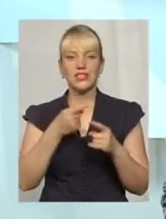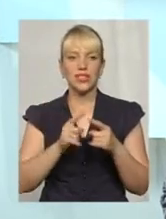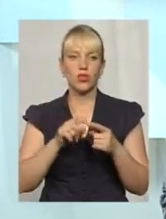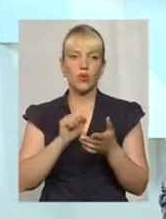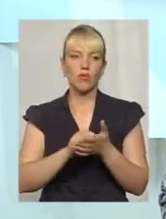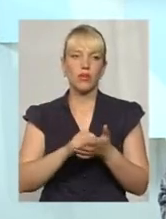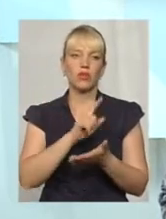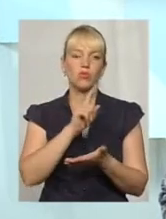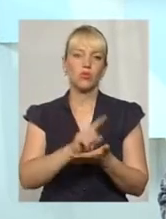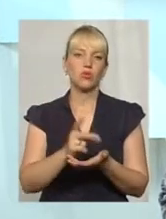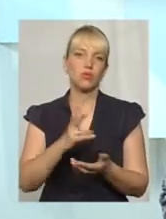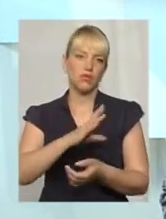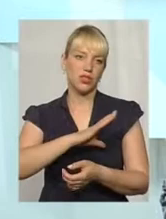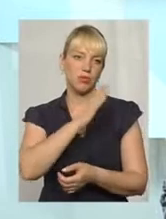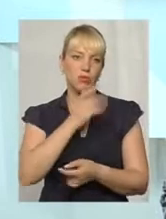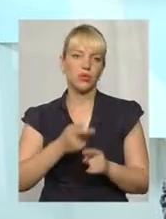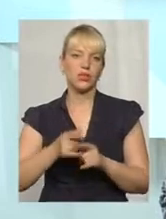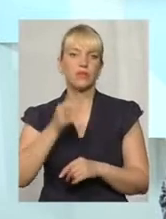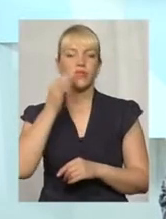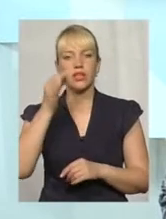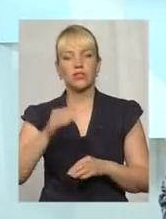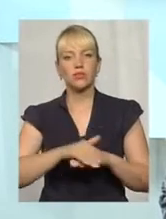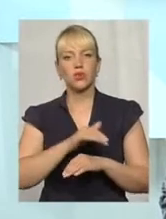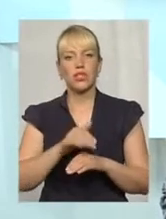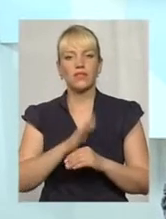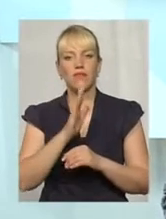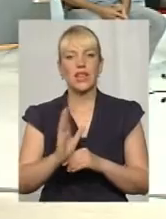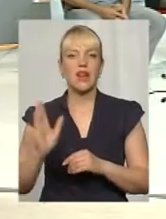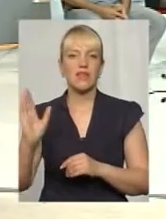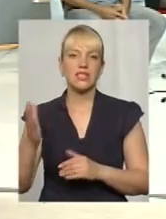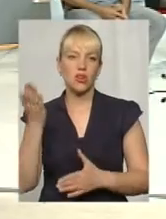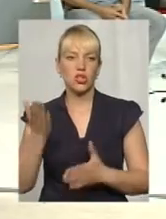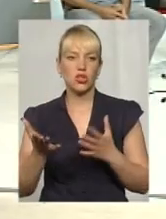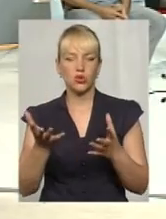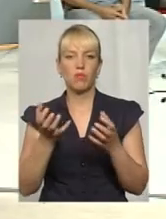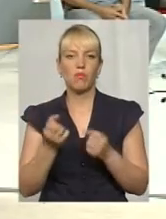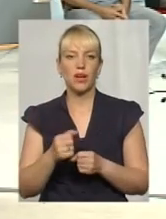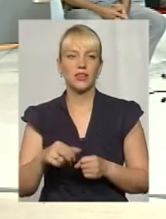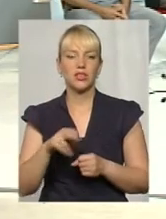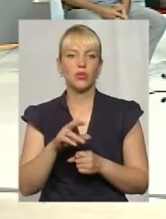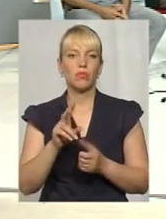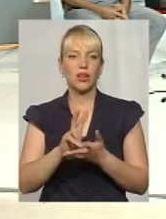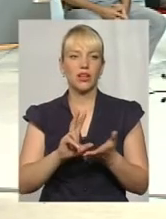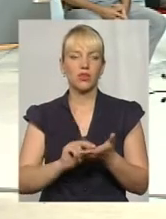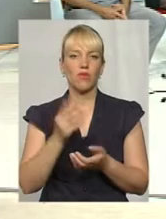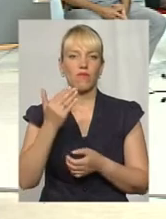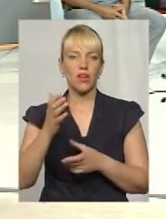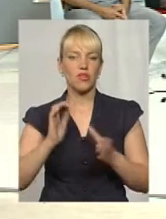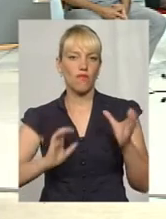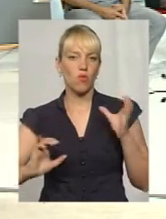бути. Скажіть, будь ласка, Валерію Васильовичу, якщо брати, до прикладу, ваш вуз,